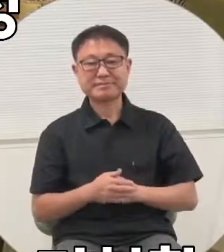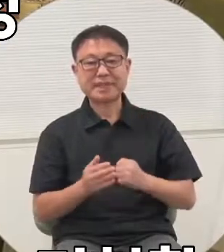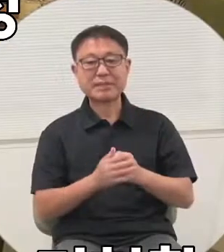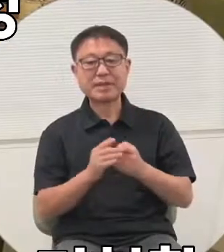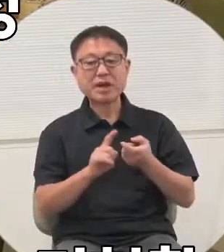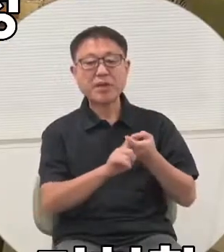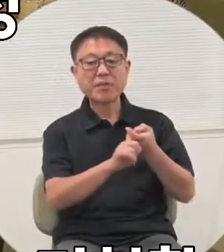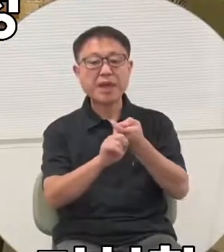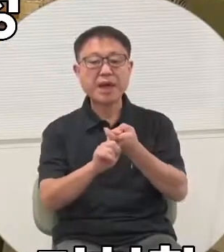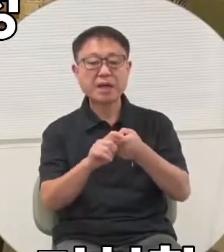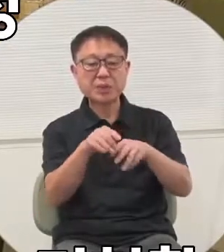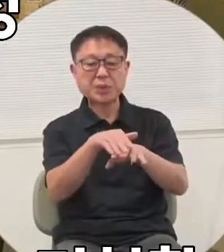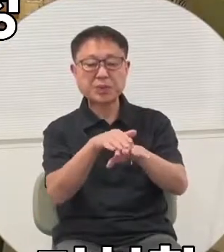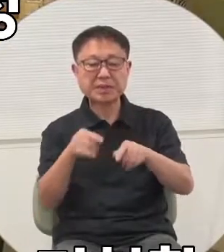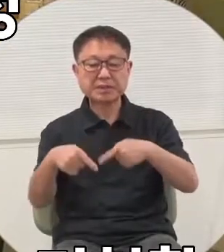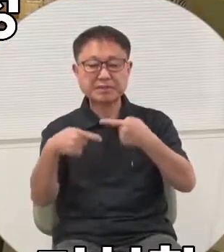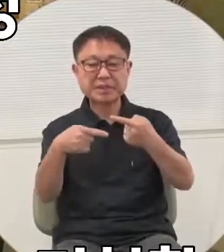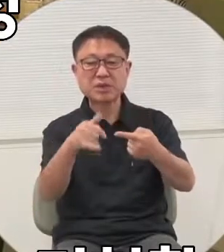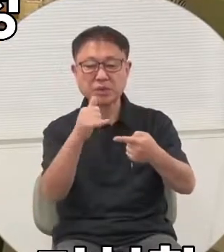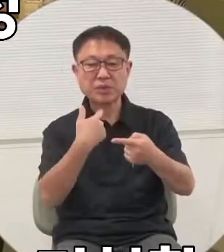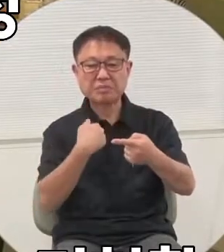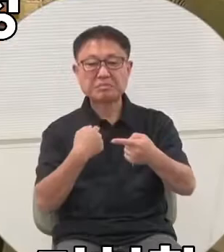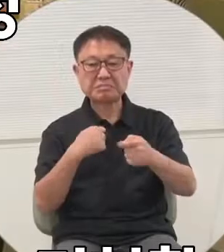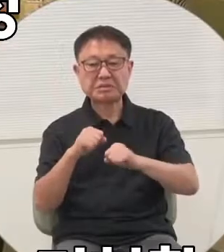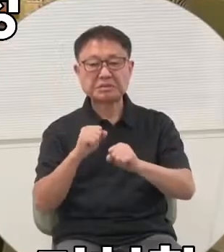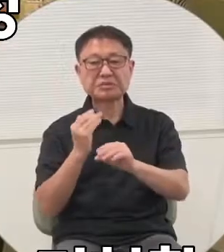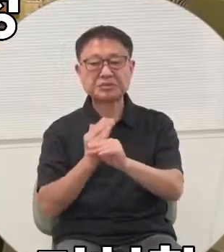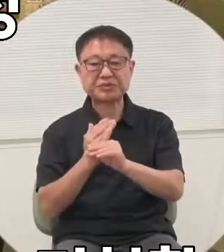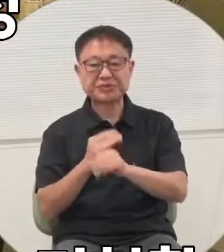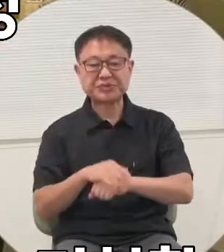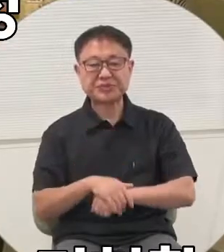연대체에 참여도 하는 것이고 같이 활동을 하는 건데